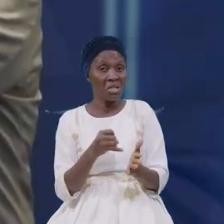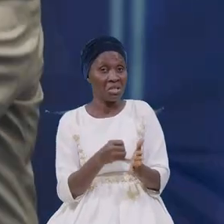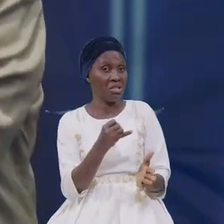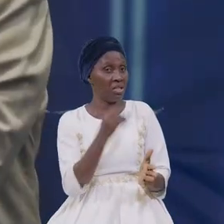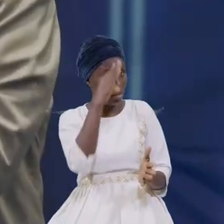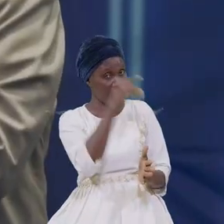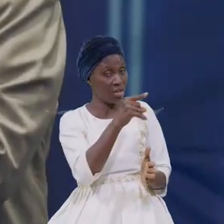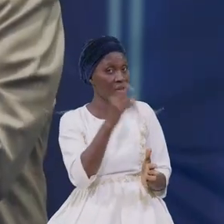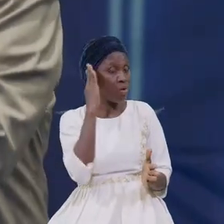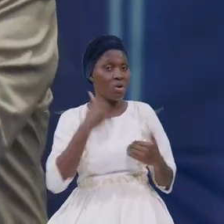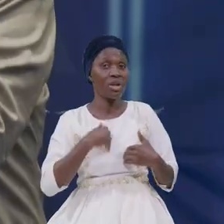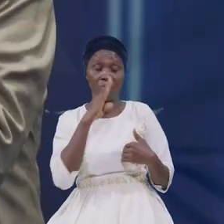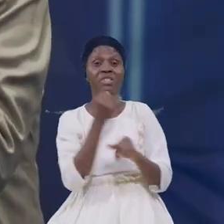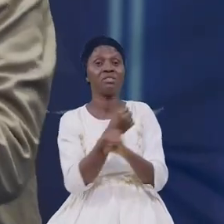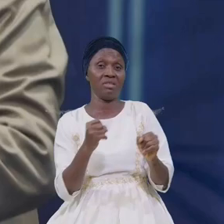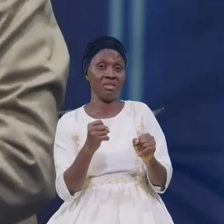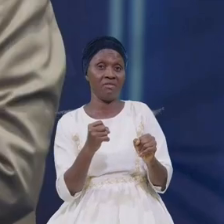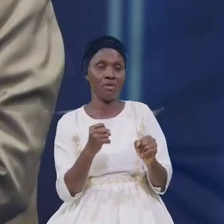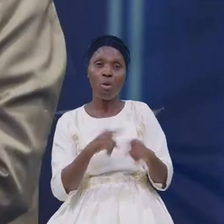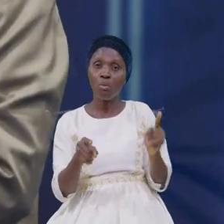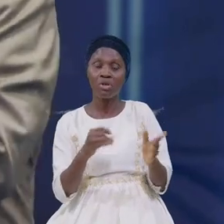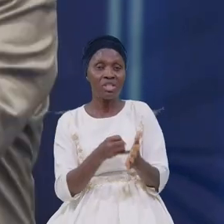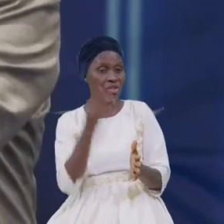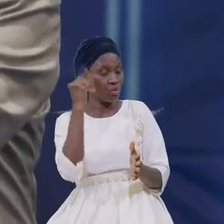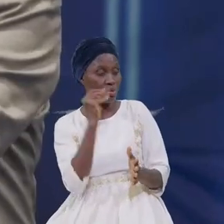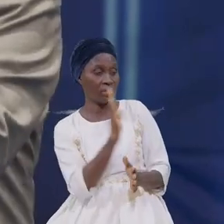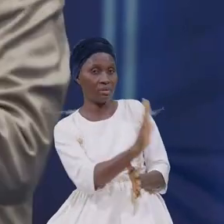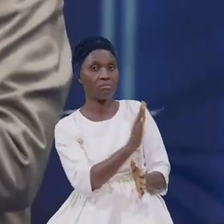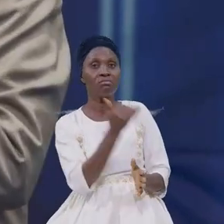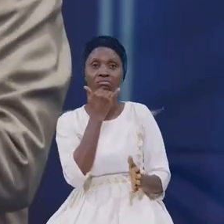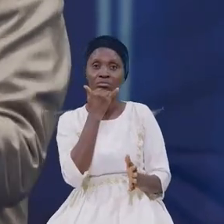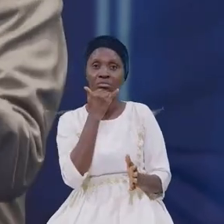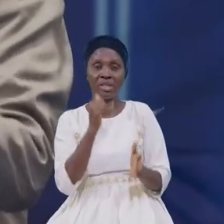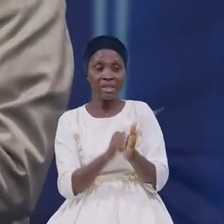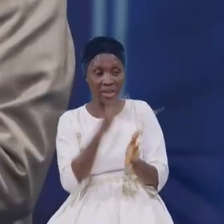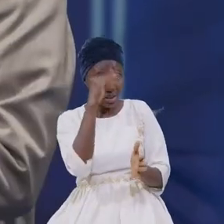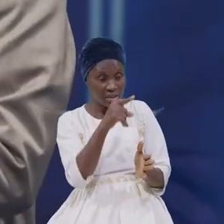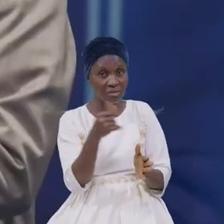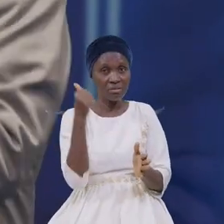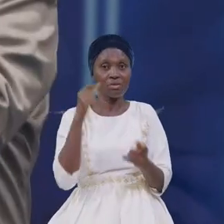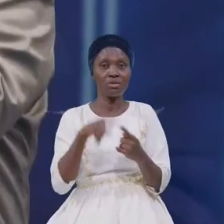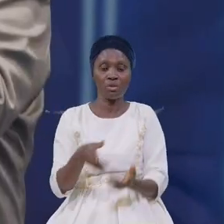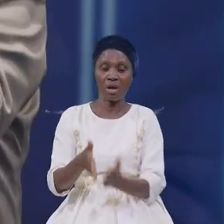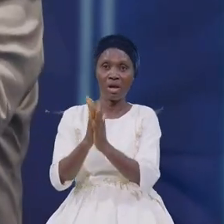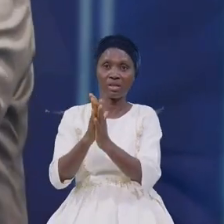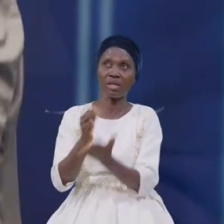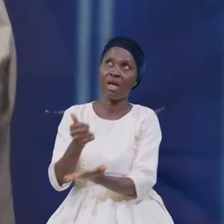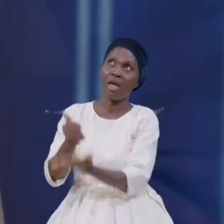pouvait être sauvé. C'était sa faute. Qui n'a pas demandé le secours du